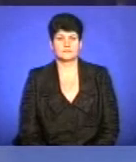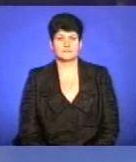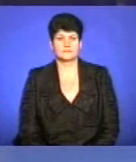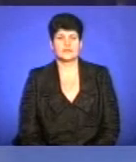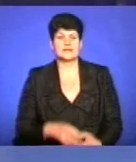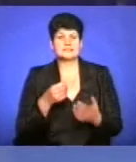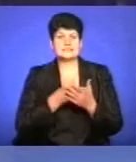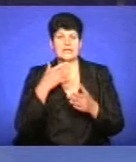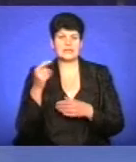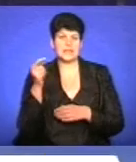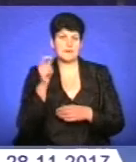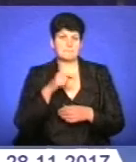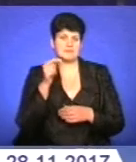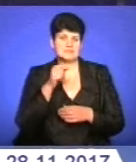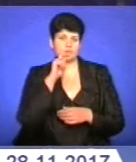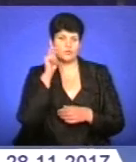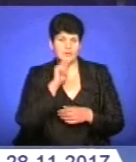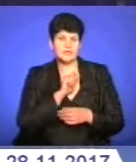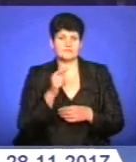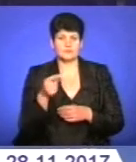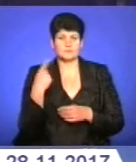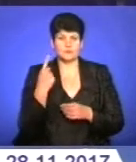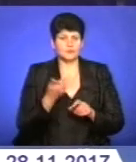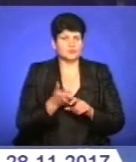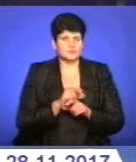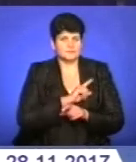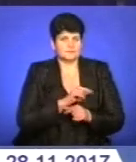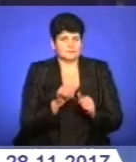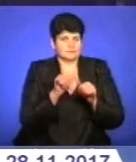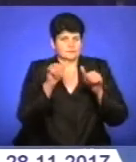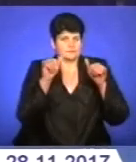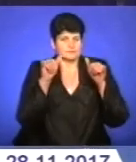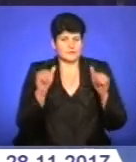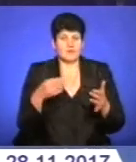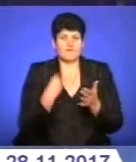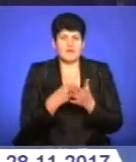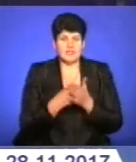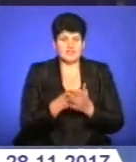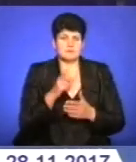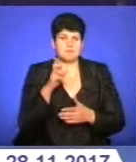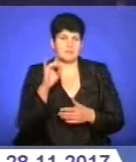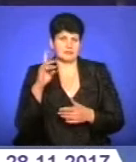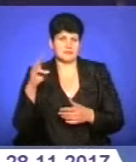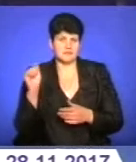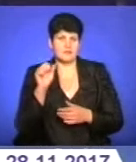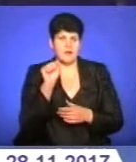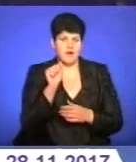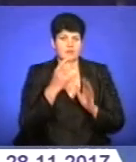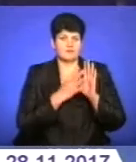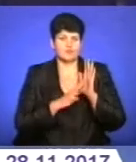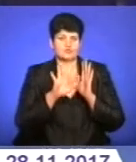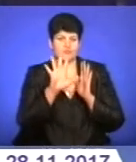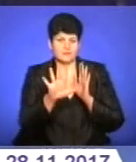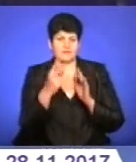Ціна на бензин в Україні, зокрема на Тернопільщині, рекордно зросла. Наразі вартість бензину А95 коливається від